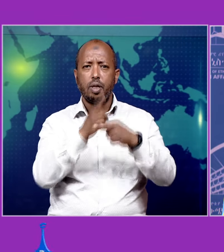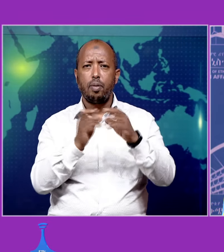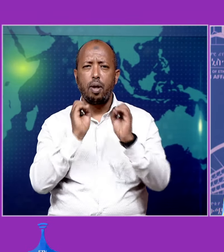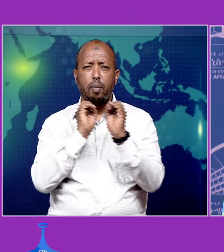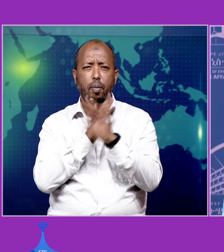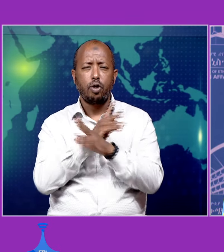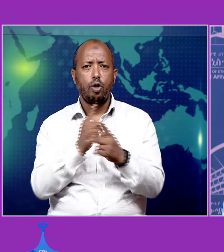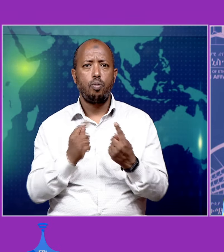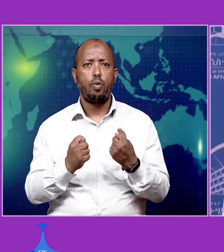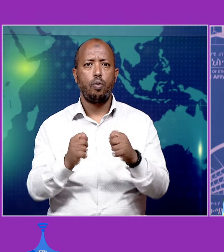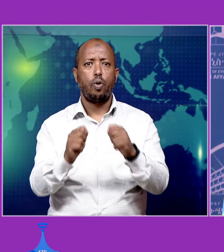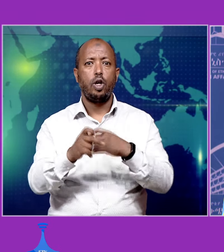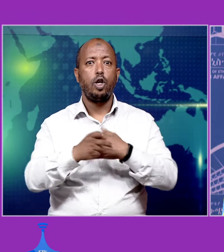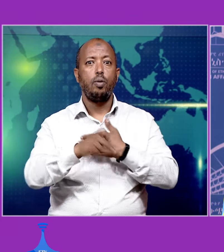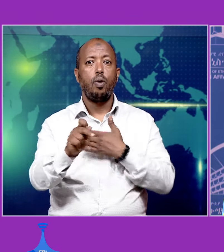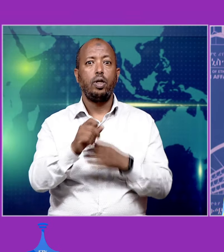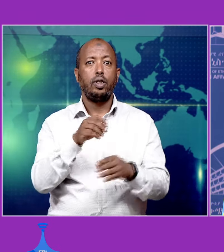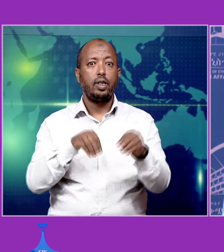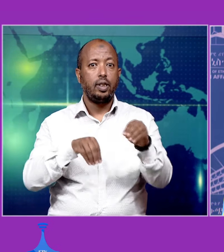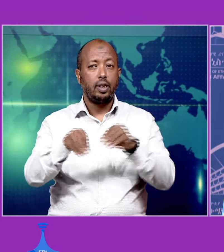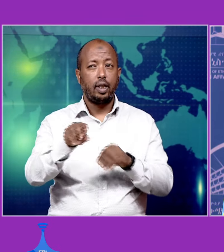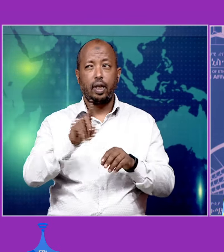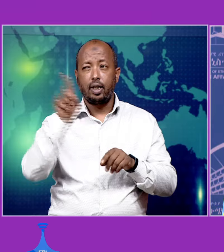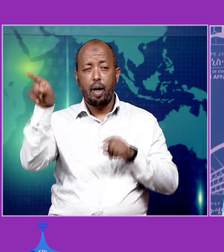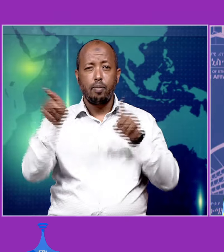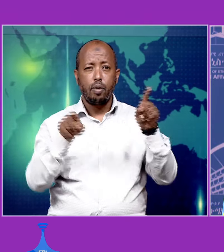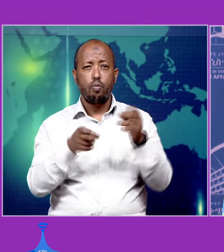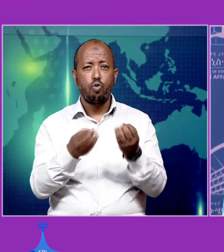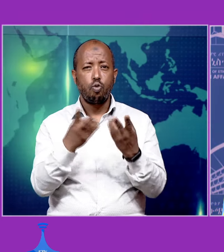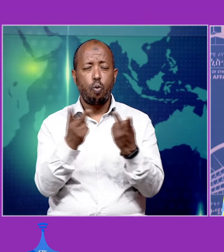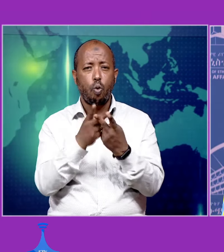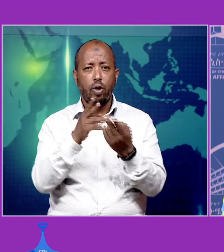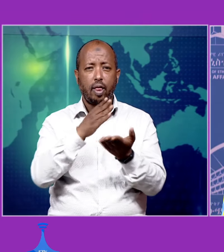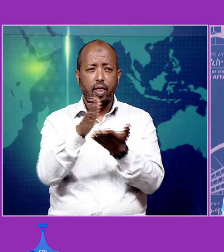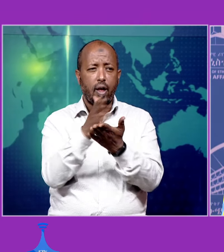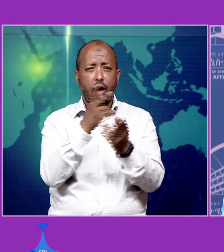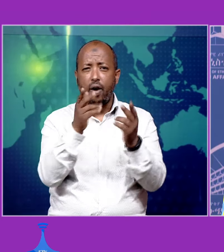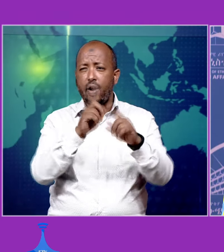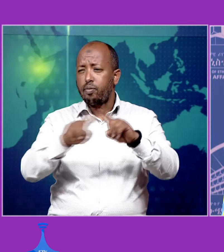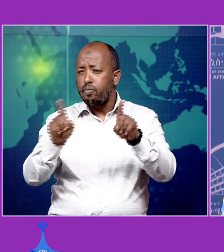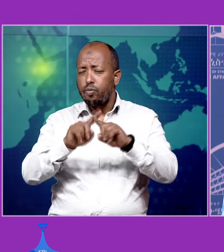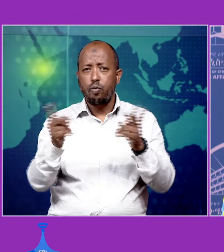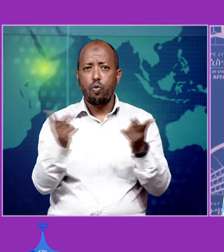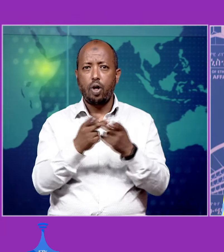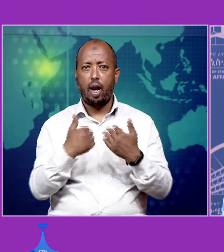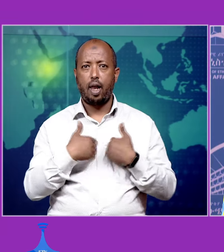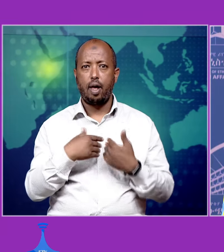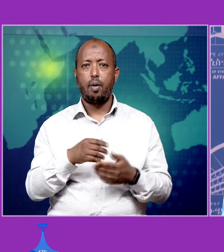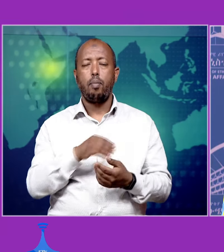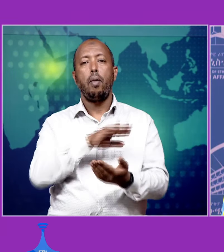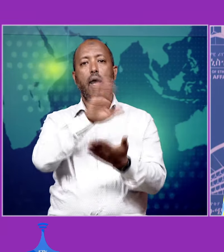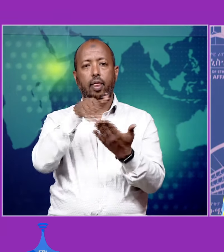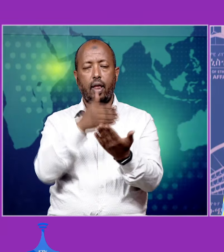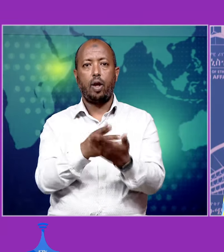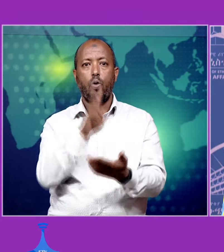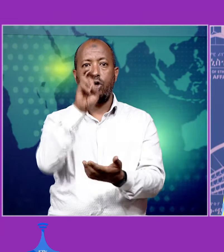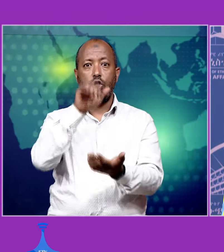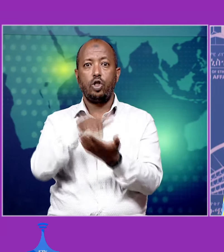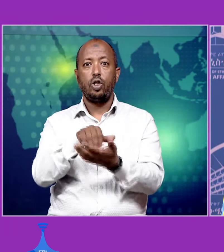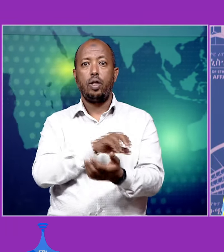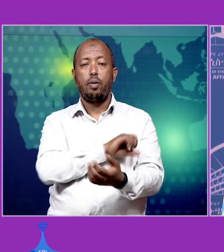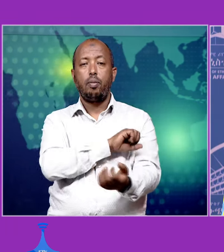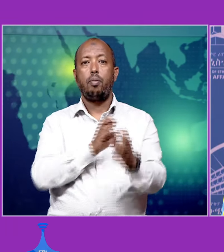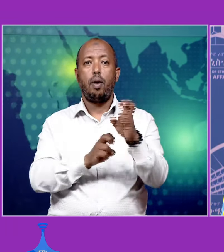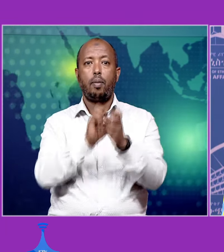የሚሞክሩ የዲፕሎማሲ እንቅስቃሴዎች እዚህም እዚያም ነበሩ። እነሱ እንደማይሰሩ የታየበት ነው። በቀጣይ እስከ 2000 ሜጋዋት ከታንዛኒያ ባሻገር እስከ ደቡብ